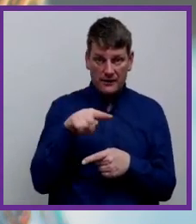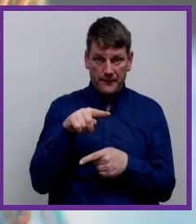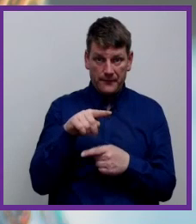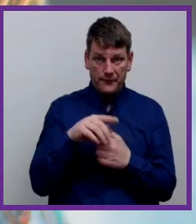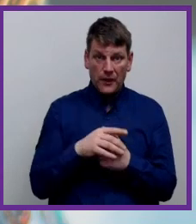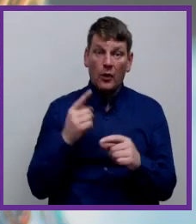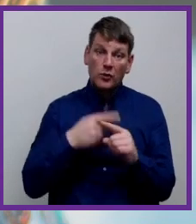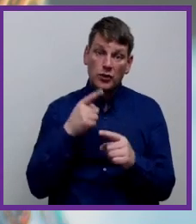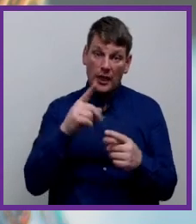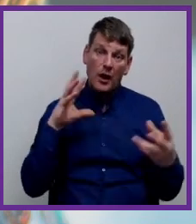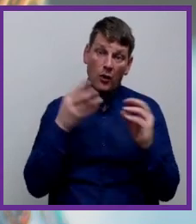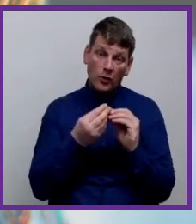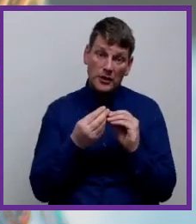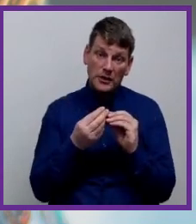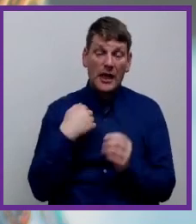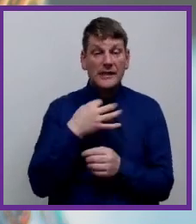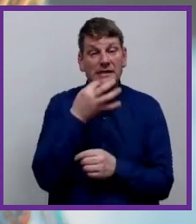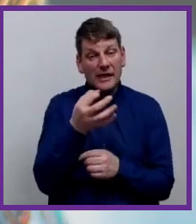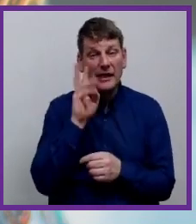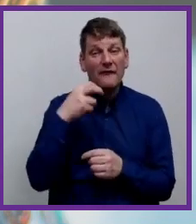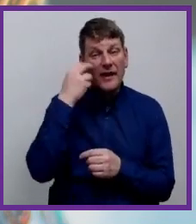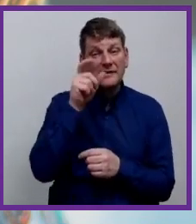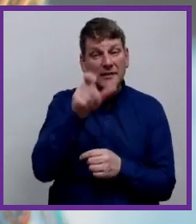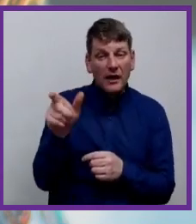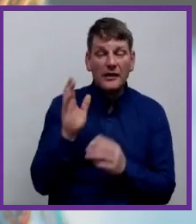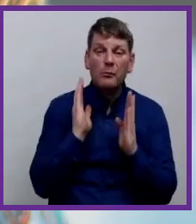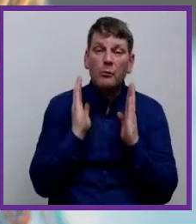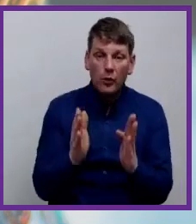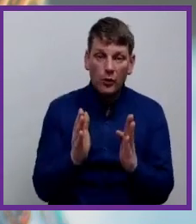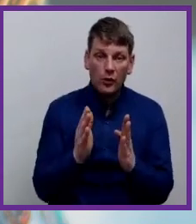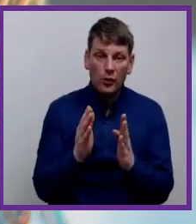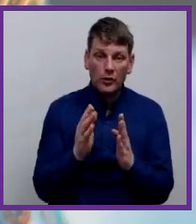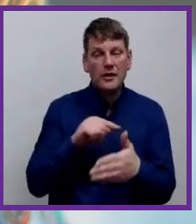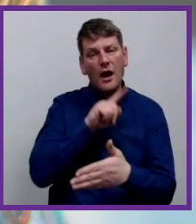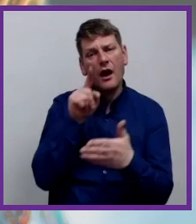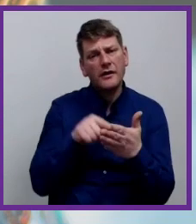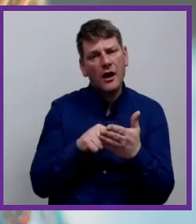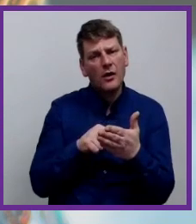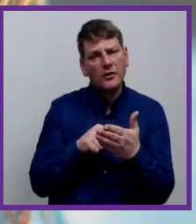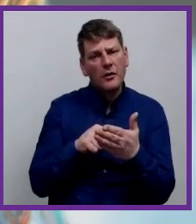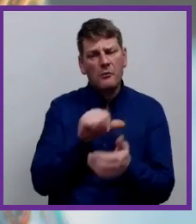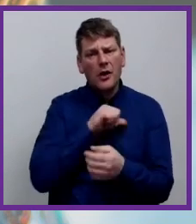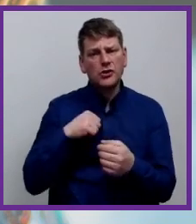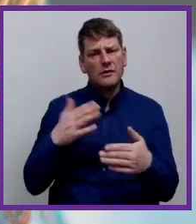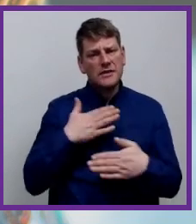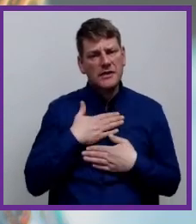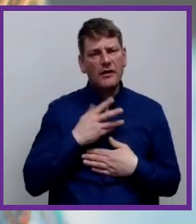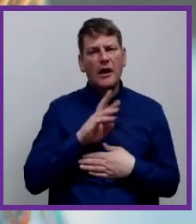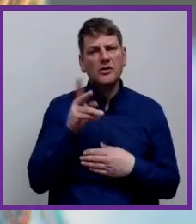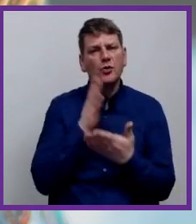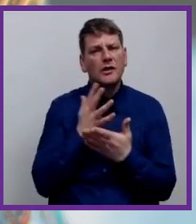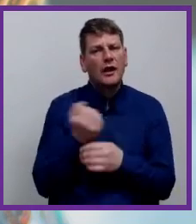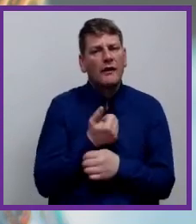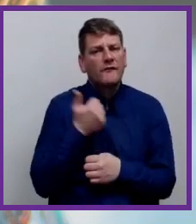un šajā kontekstā savukārt es teiktu, ka vecākiem būtu jājautā pašiem sev, kas notiek ar viņiem,